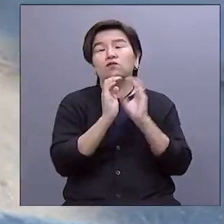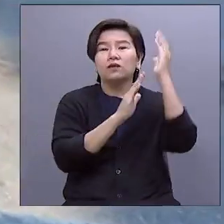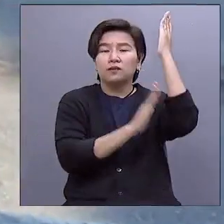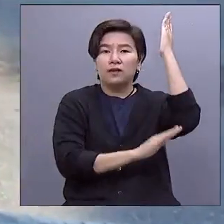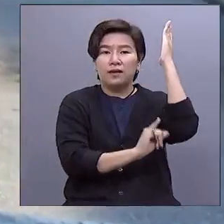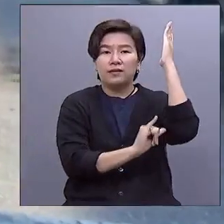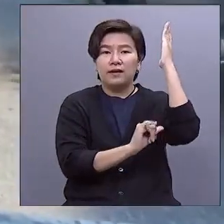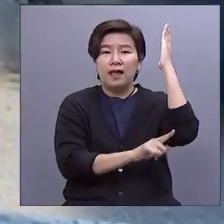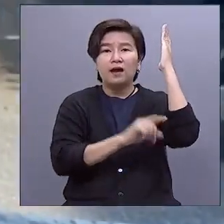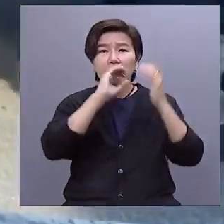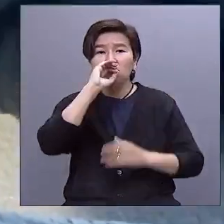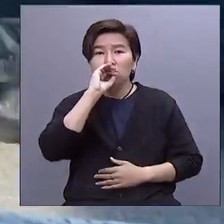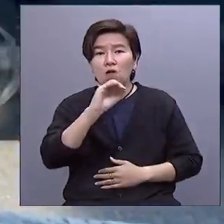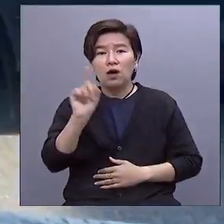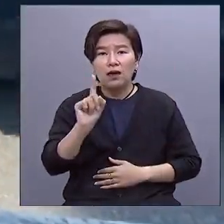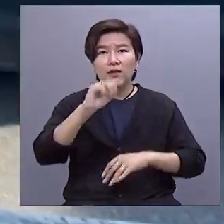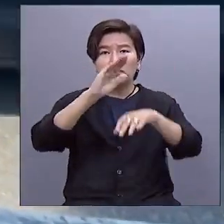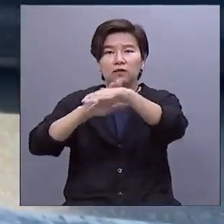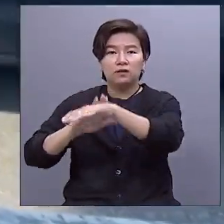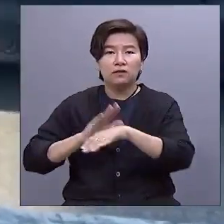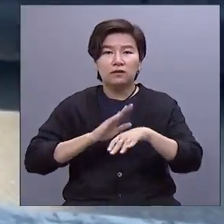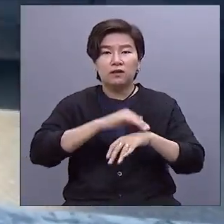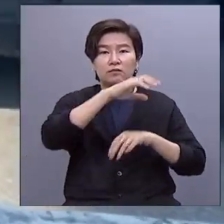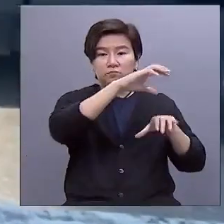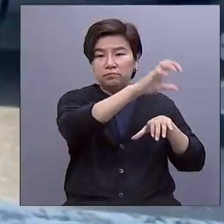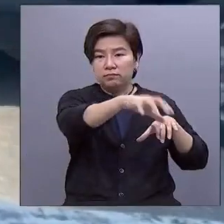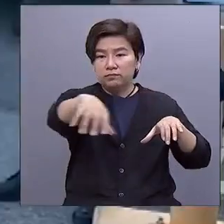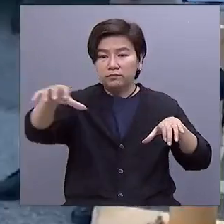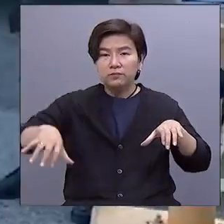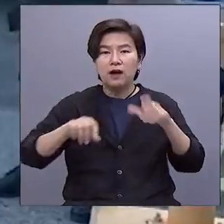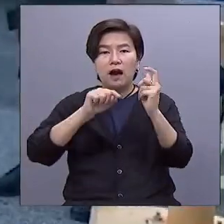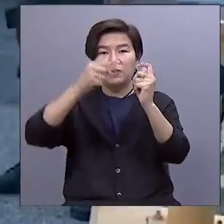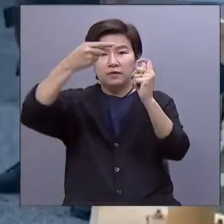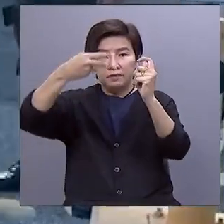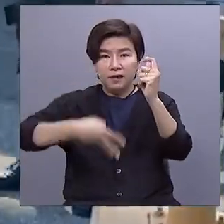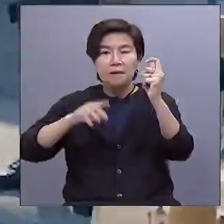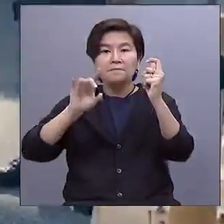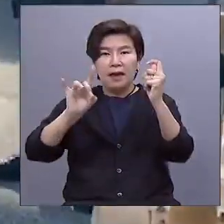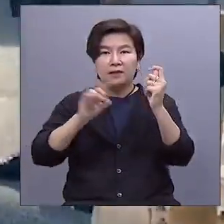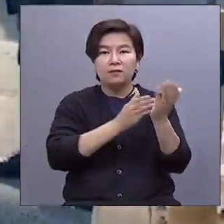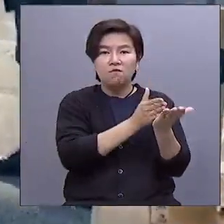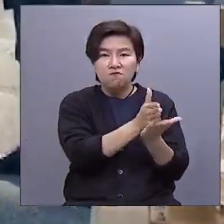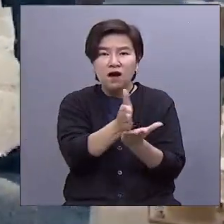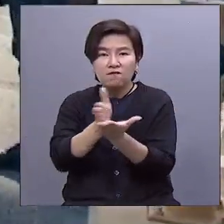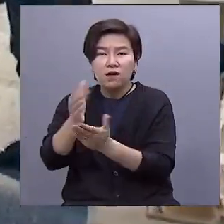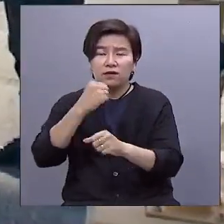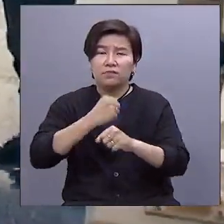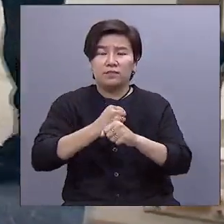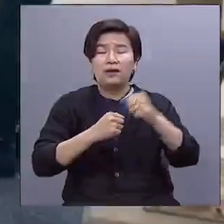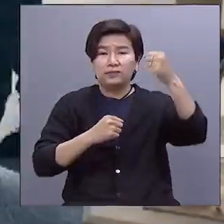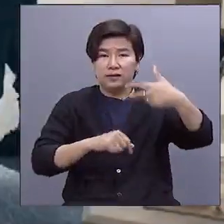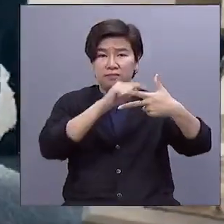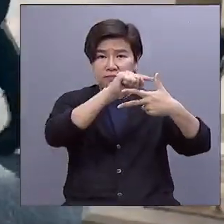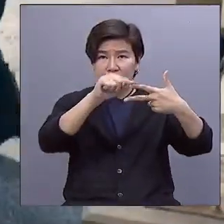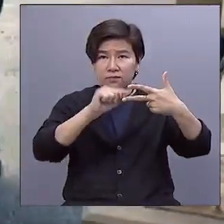าเน้นย้ำหัวหน้าทุกสถานีในพื้นที่8อำเภอให้เจ้าหน้าที่3ฝ่ายที่ปฏิบัติหน้าที่ประจำด่านตรวจจุ